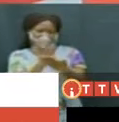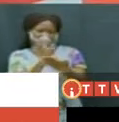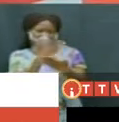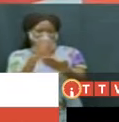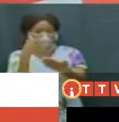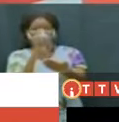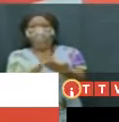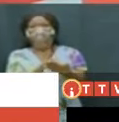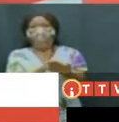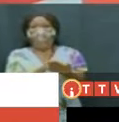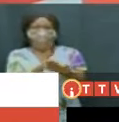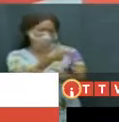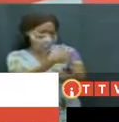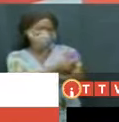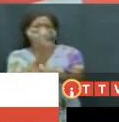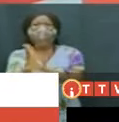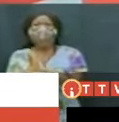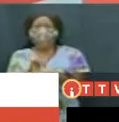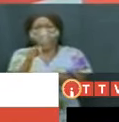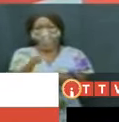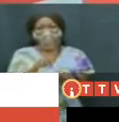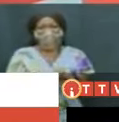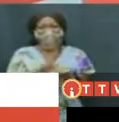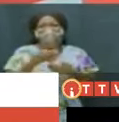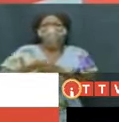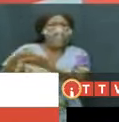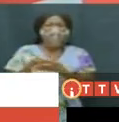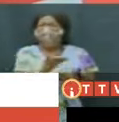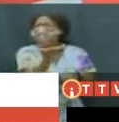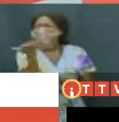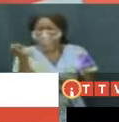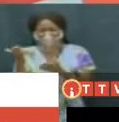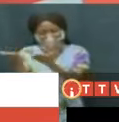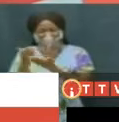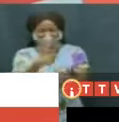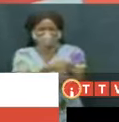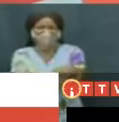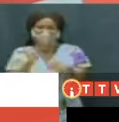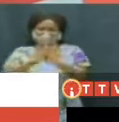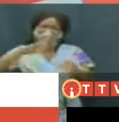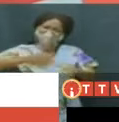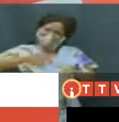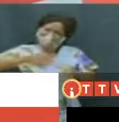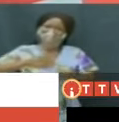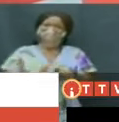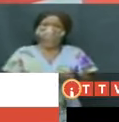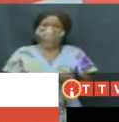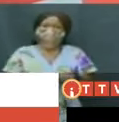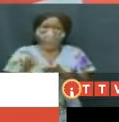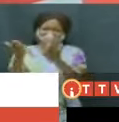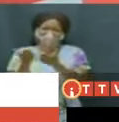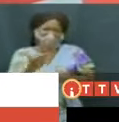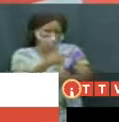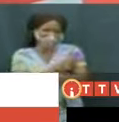muno amalandira akatemera ine amene ndikulankhula pano ndalandira akatemera wochuluka kwambiri ndikafunsa mayi anga manduzo